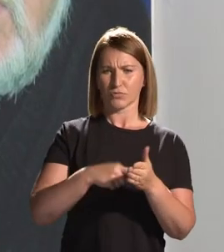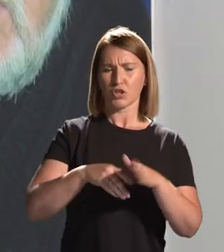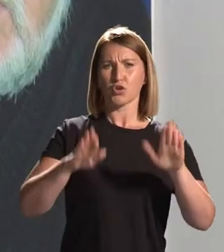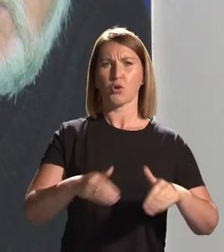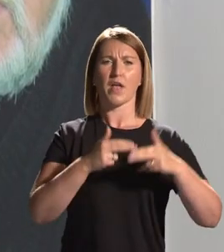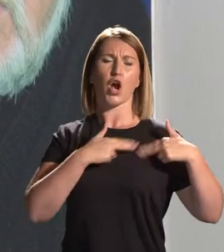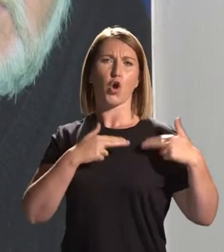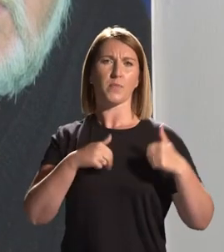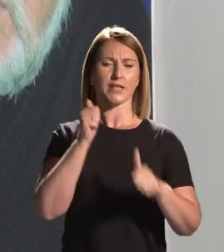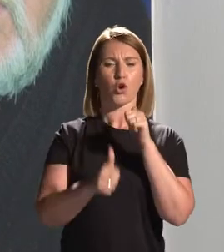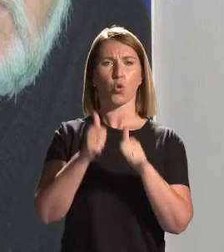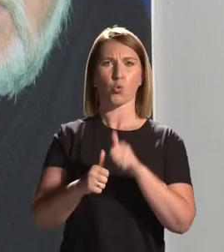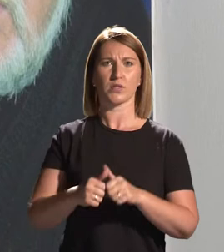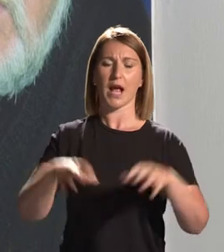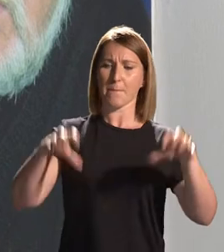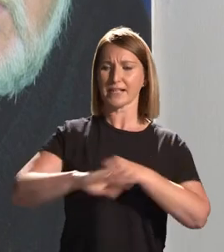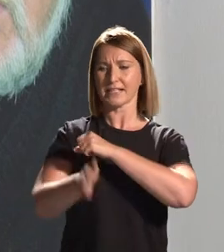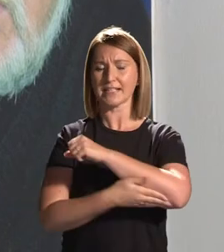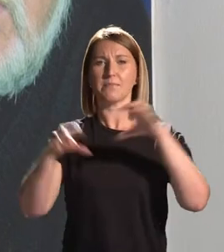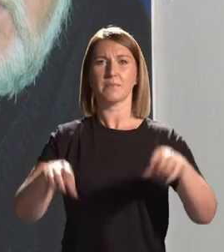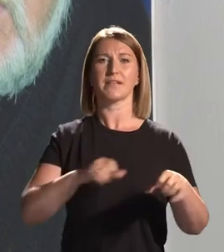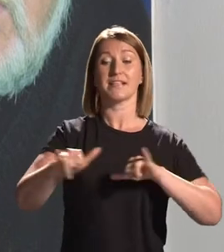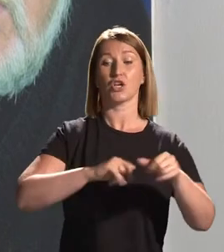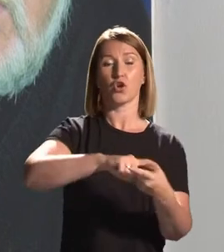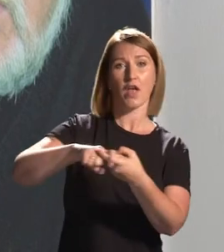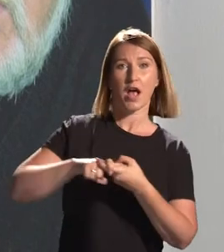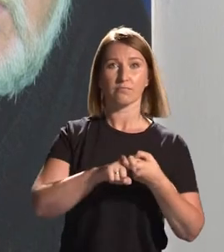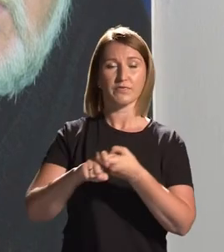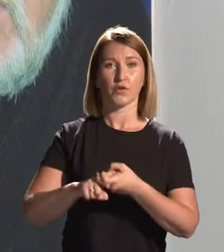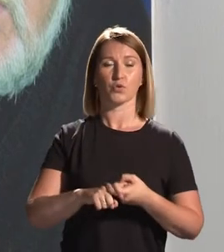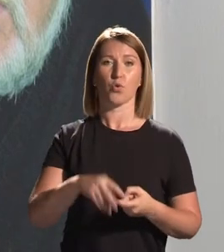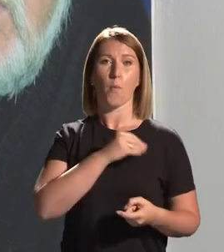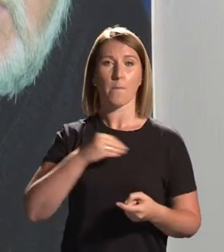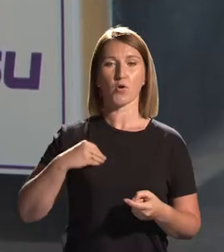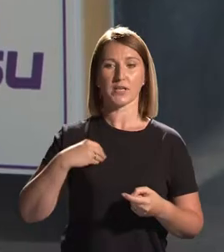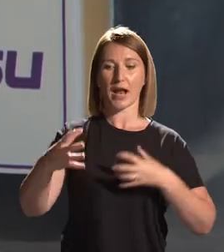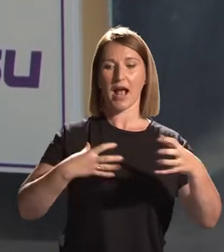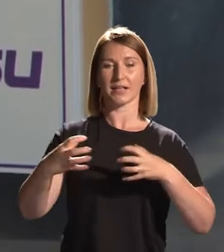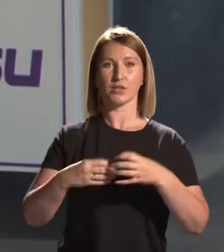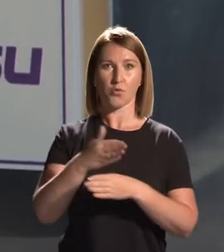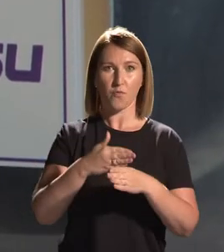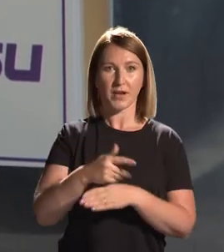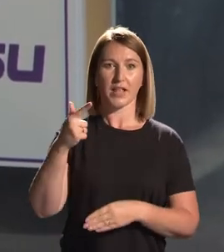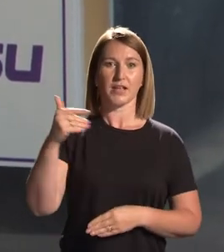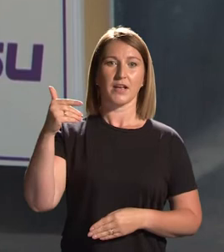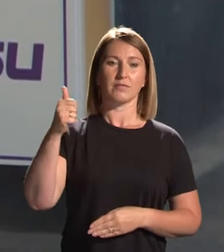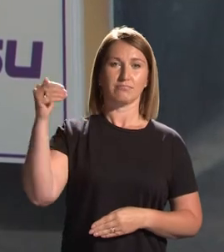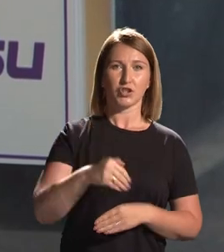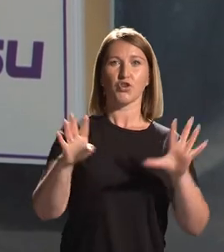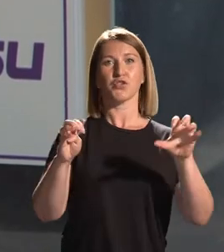międzynarodowych konkursów. Wieloletni prezes i wiceprezes Zarządu Okręgu Związku Polskich Artystów Plastyków w Pile. W latach